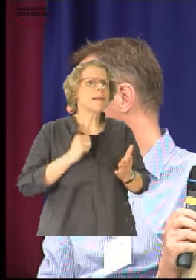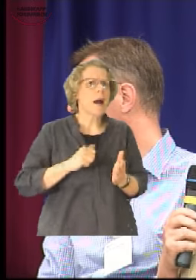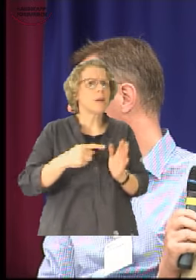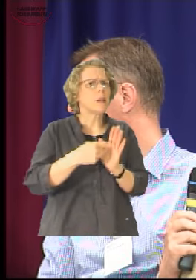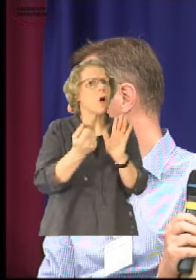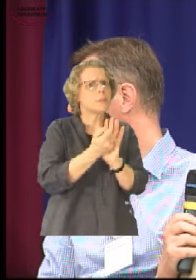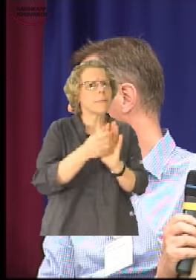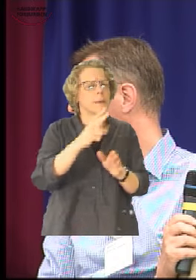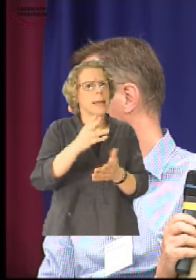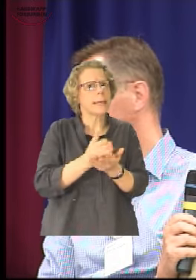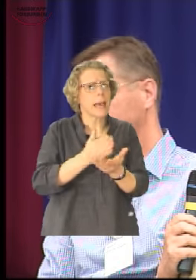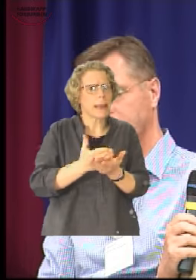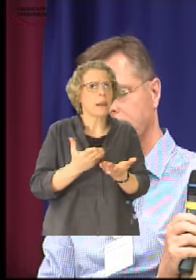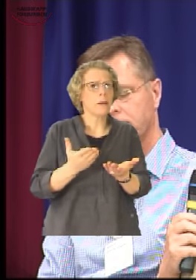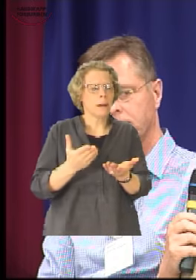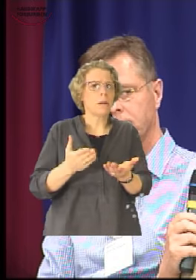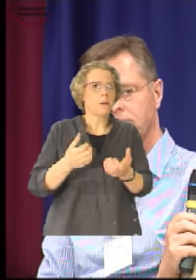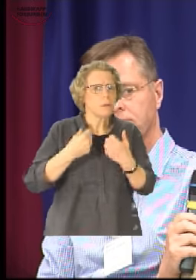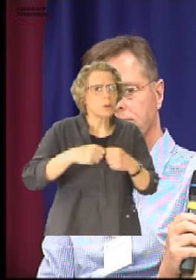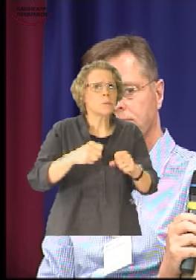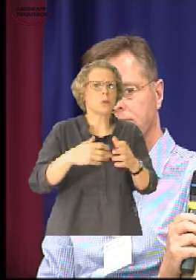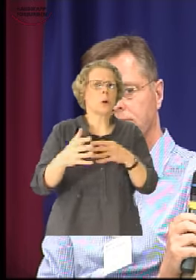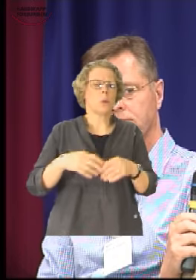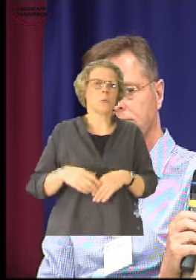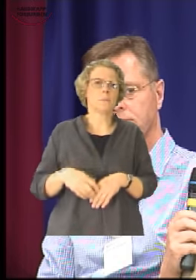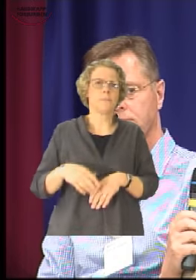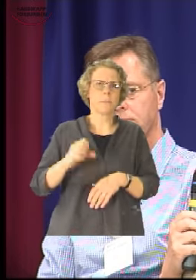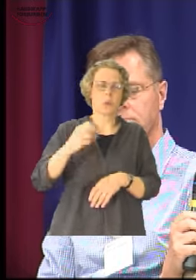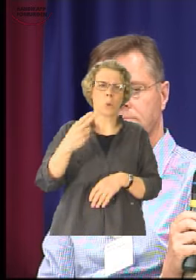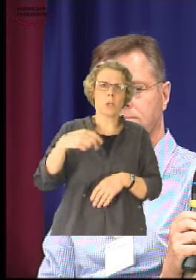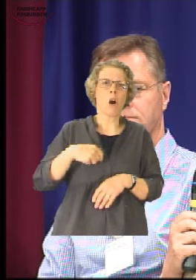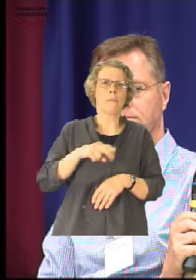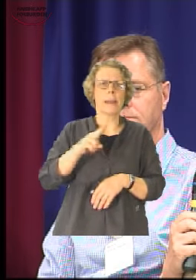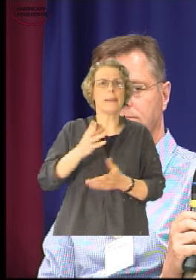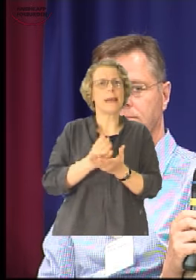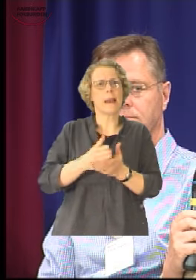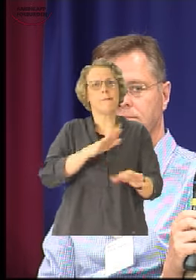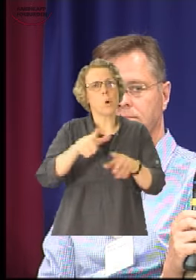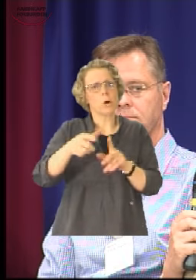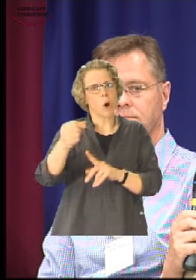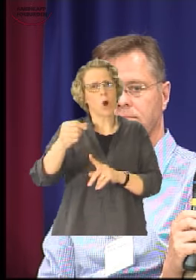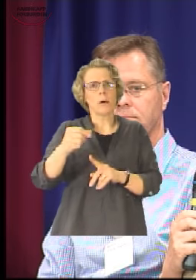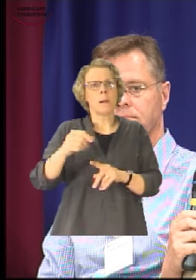åstadkomma likvärdighet? När det gäller vårdvalet så är det ju inte alla landsting som har det.